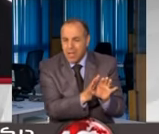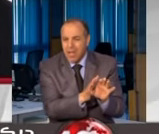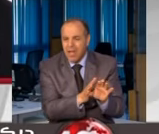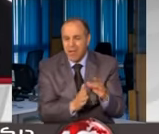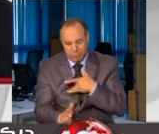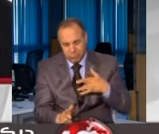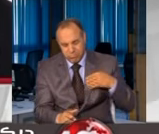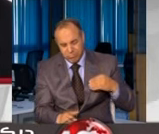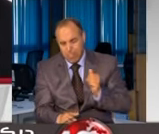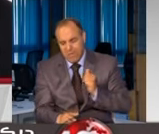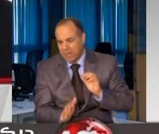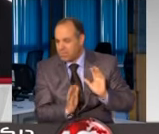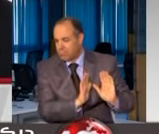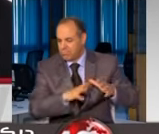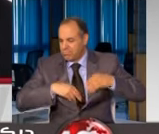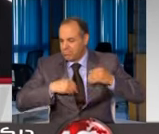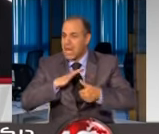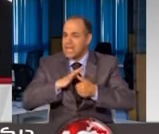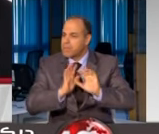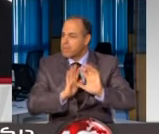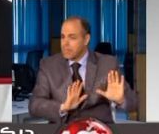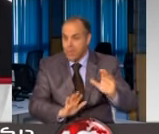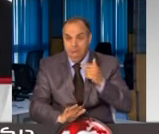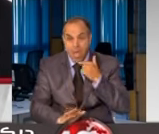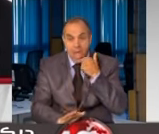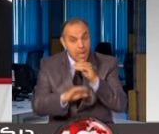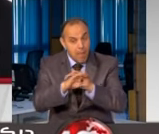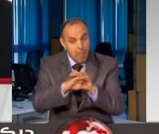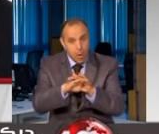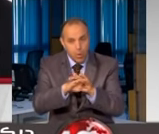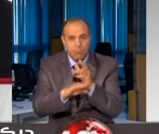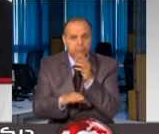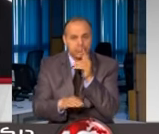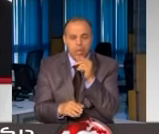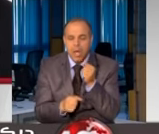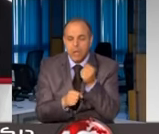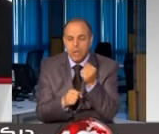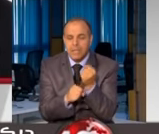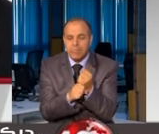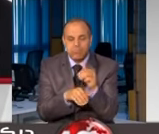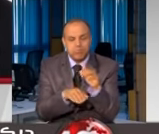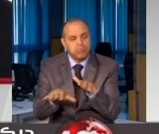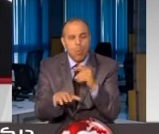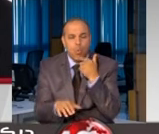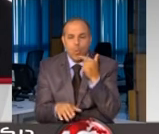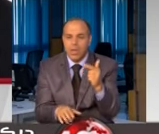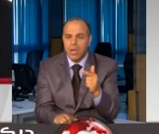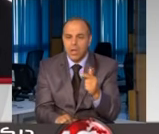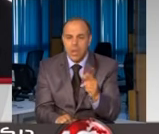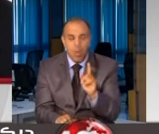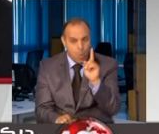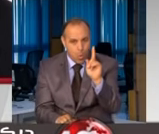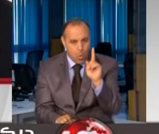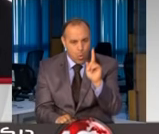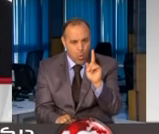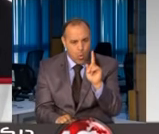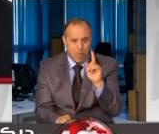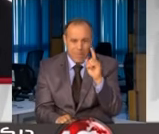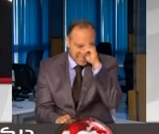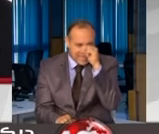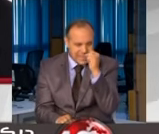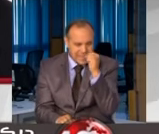صحية وشخصية وتنظيمية تتعلق بالأساس بعدم قدرته على تسيير ما وصفها بالشؤون